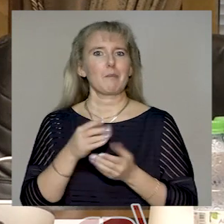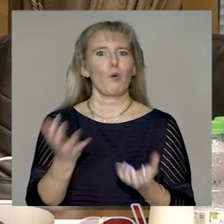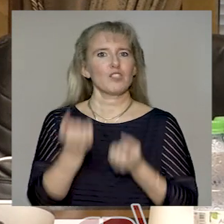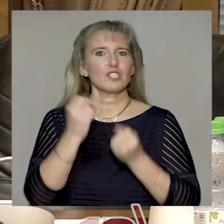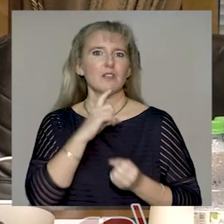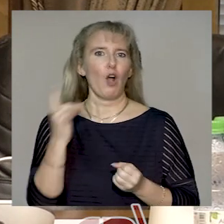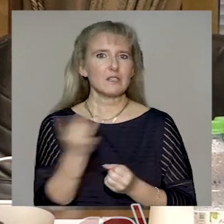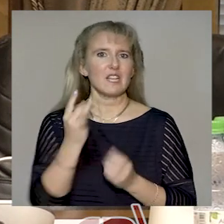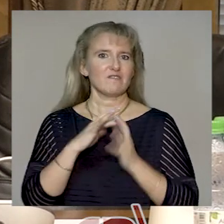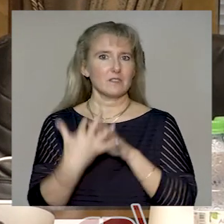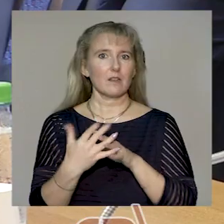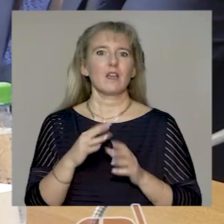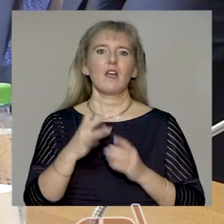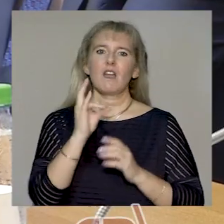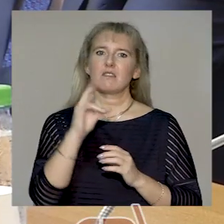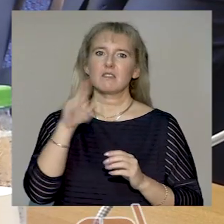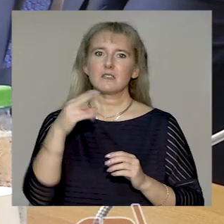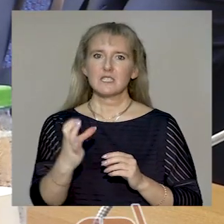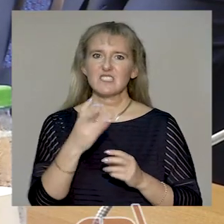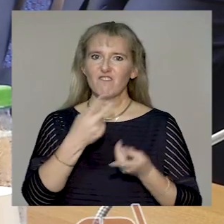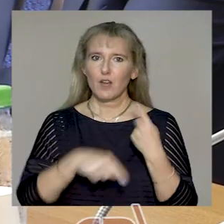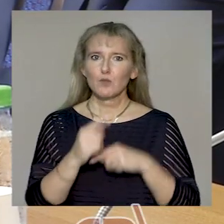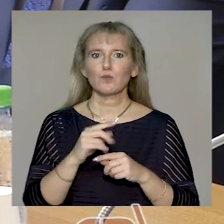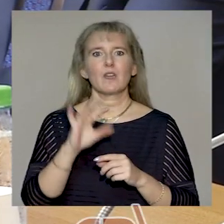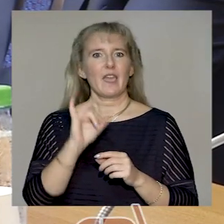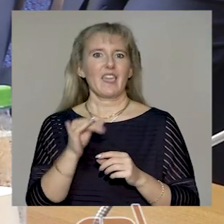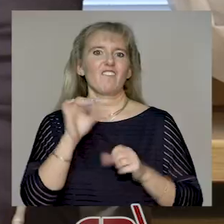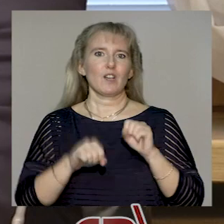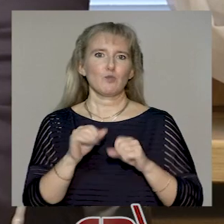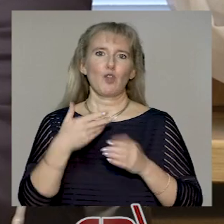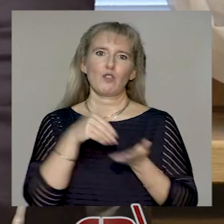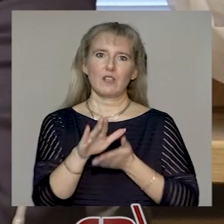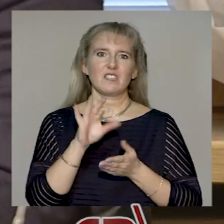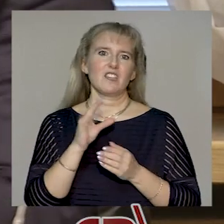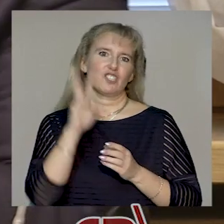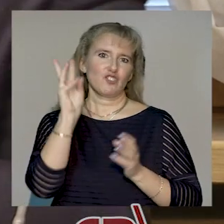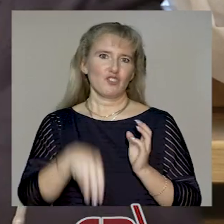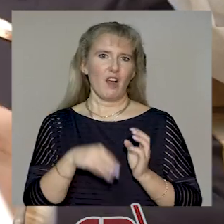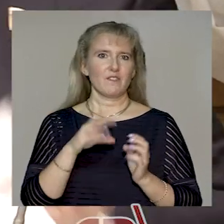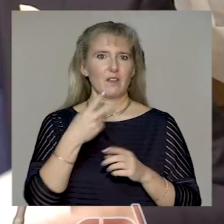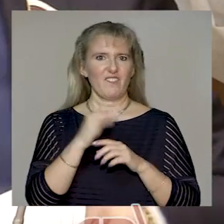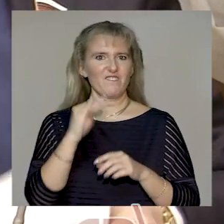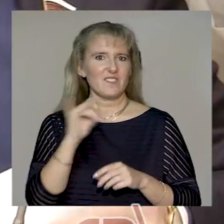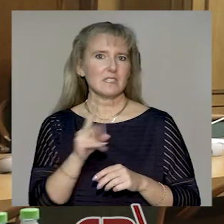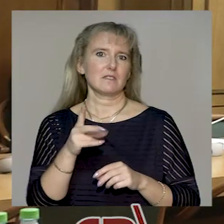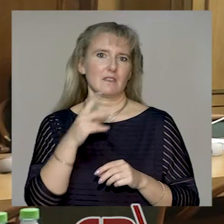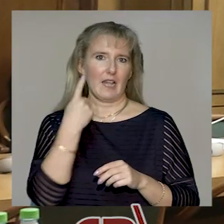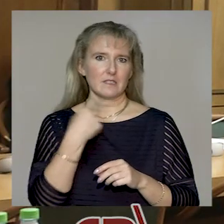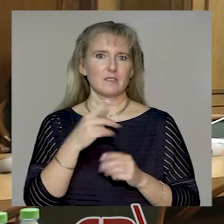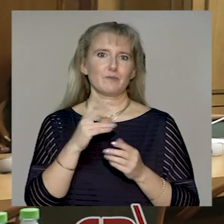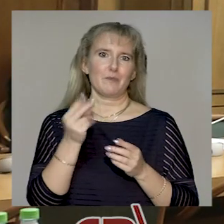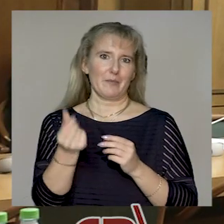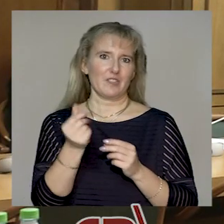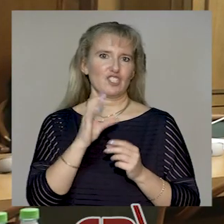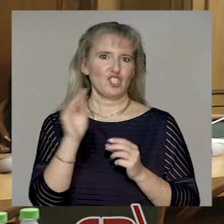сельском хозяйстве, об отмене возврата НДС экспортерам сырья, о возможности отказаться от введения штрафов физическим лицам за